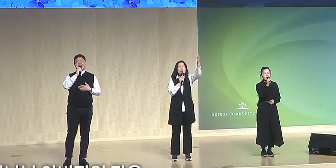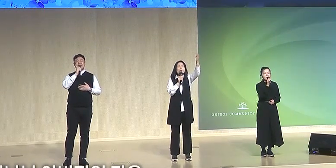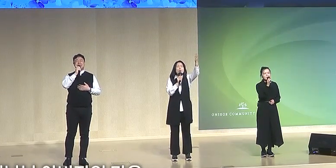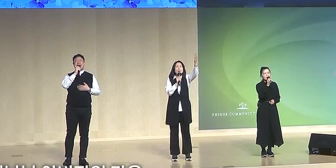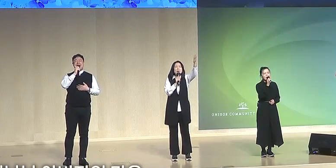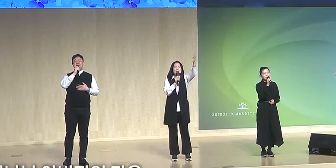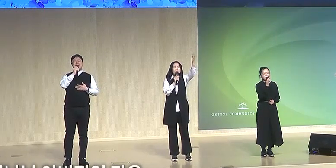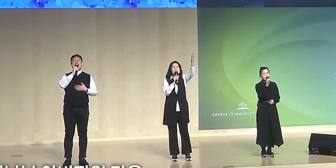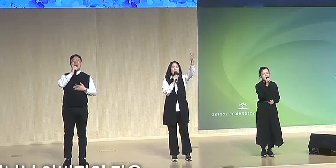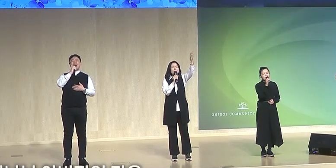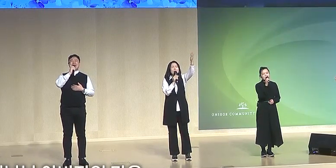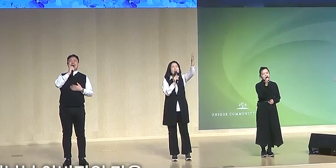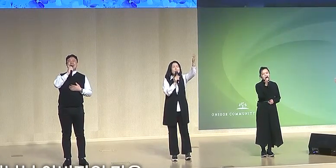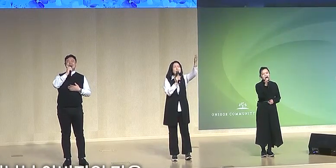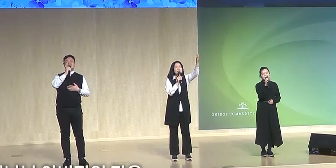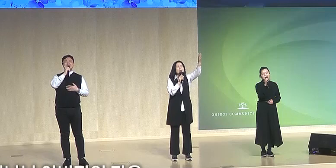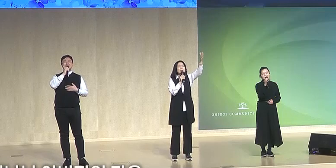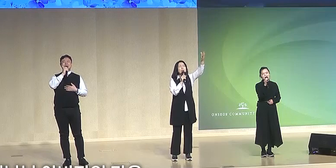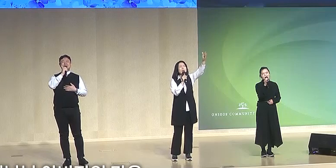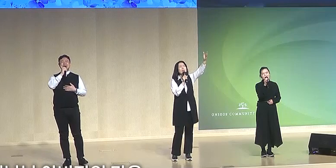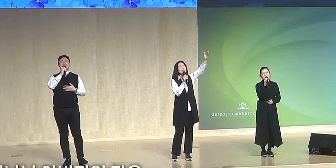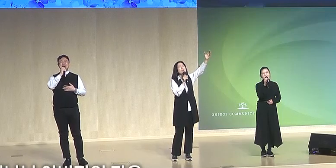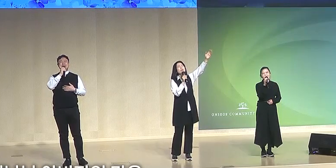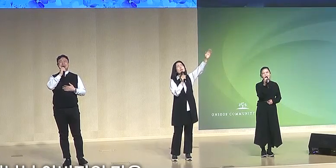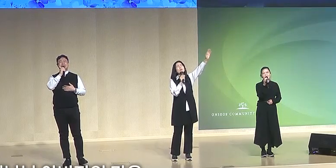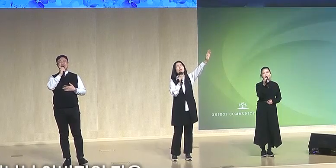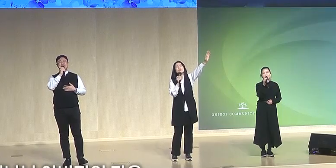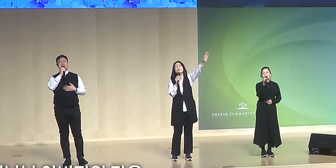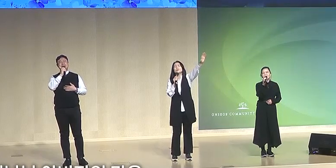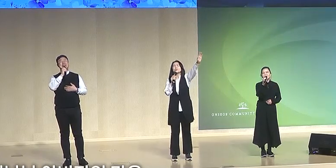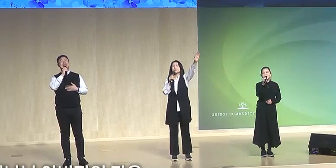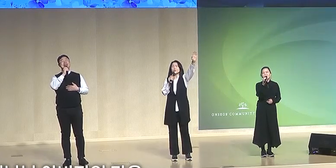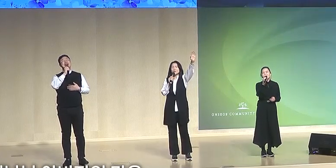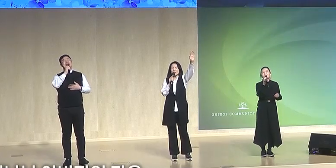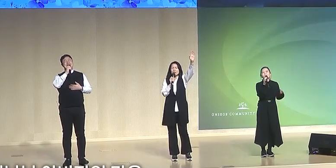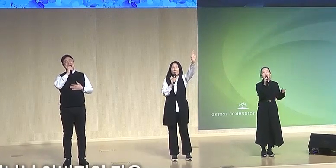전심으로 찬양하며 나의 마음이